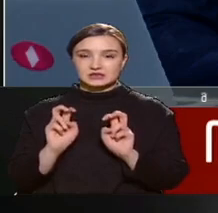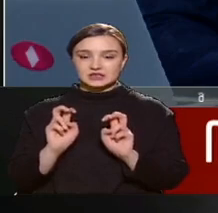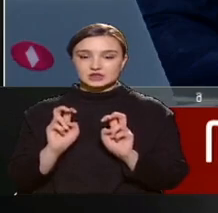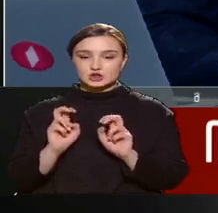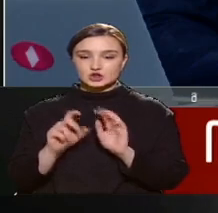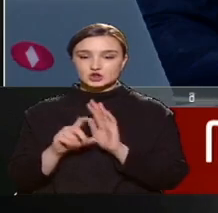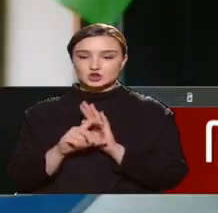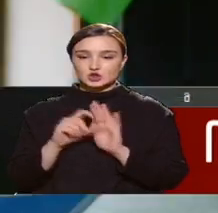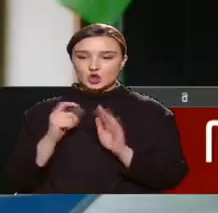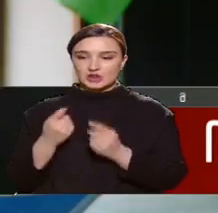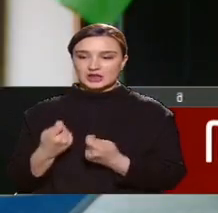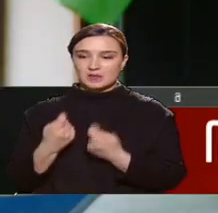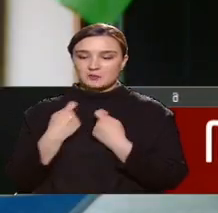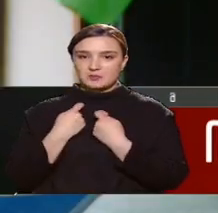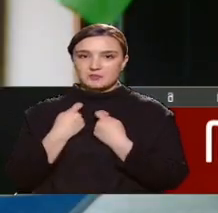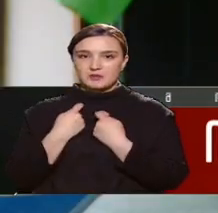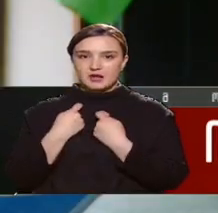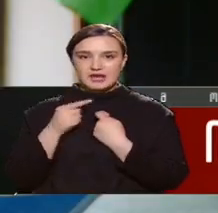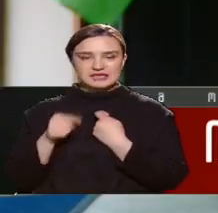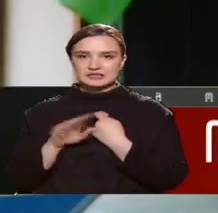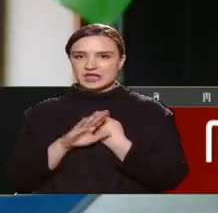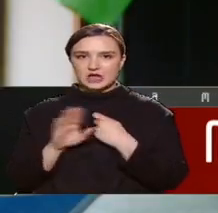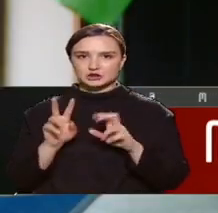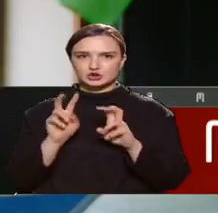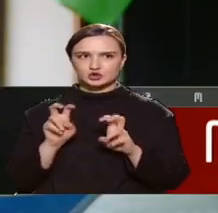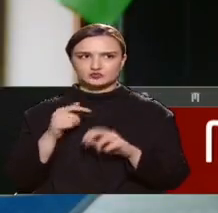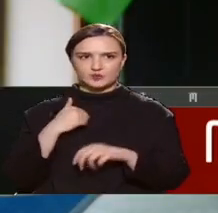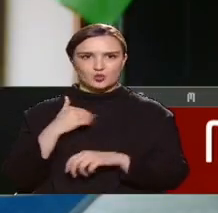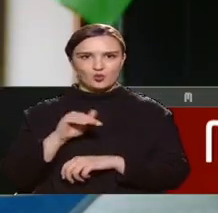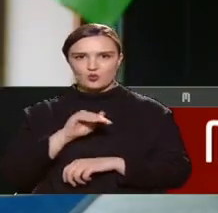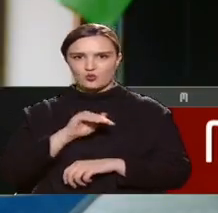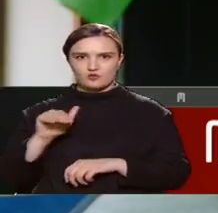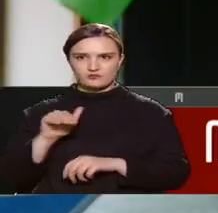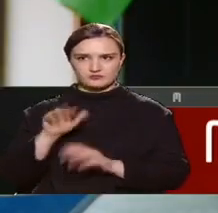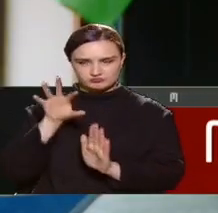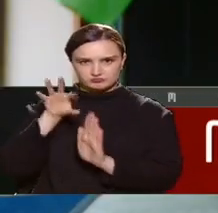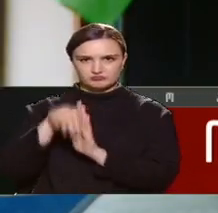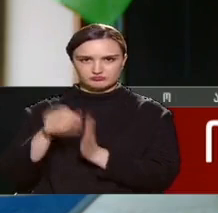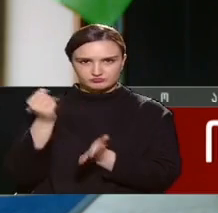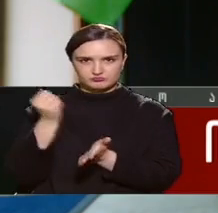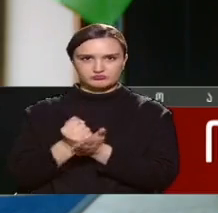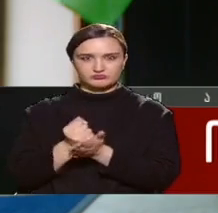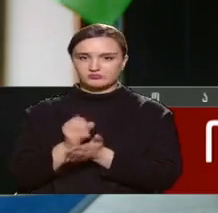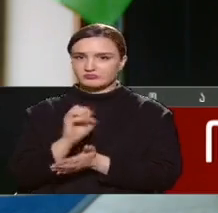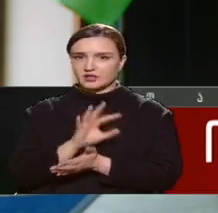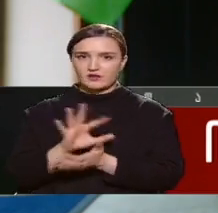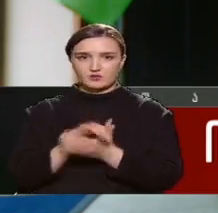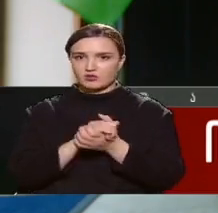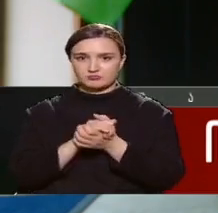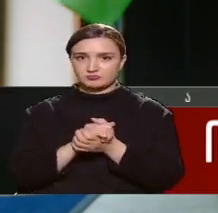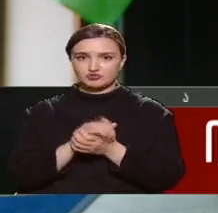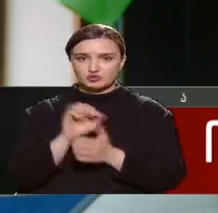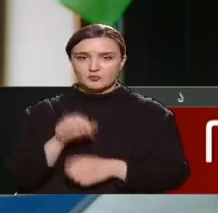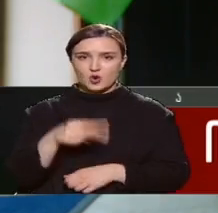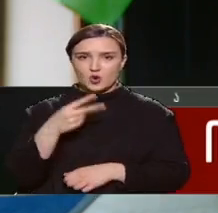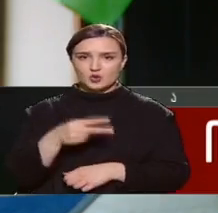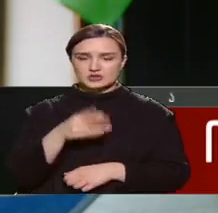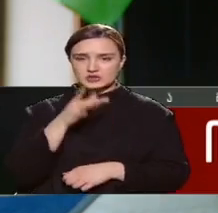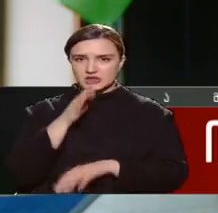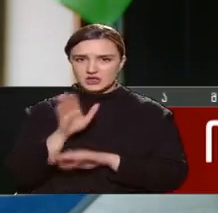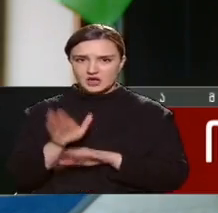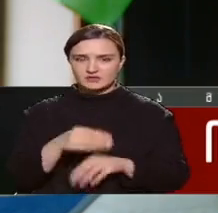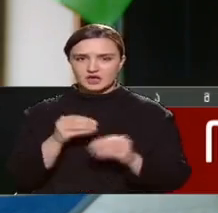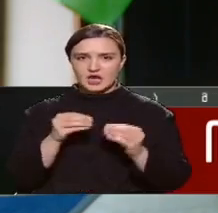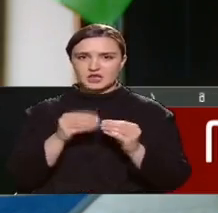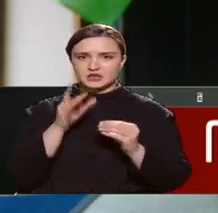წოდებად მოგვანიშნონ, მაინც ეს არნიშნავს, რომ ჩვენ ევროკავშირში გავწერიანდით, შეიძლება 10 წელი გავიდეს, 20 წელიც გავიდეს და არ გავხდეთ